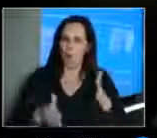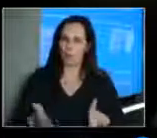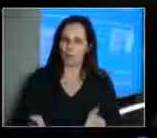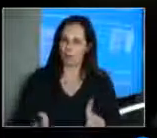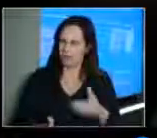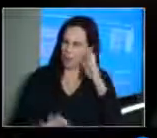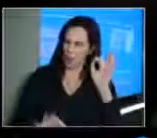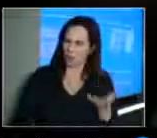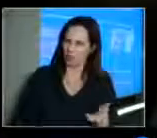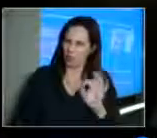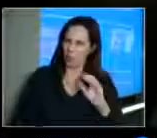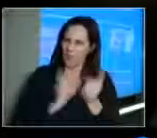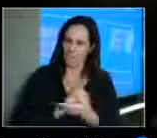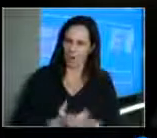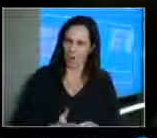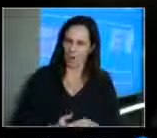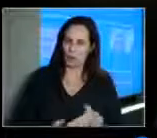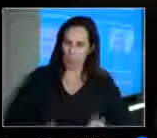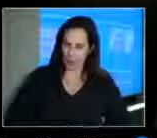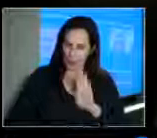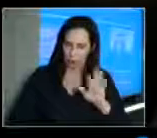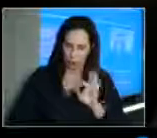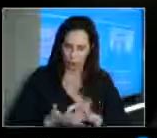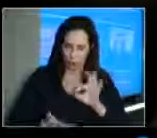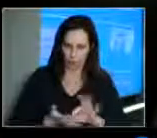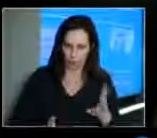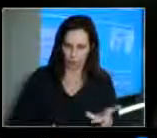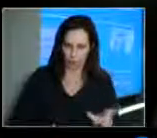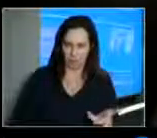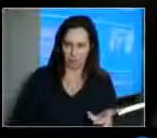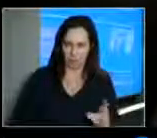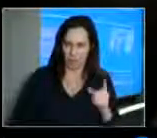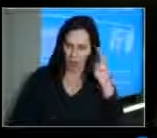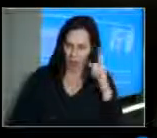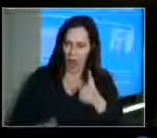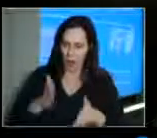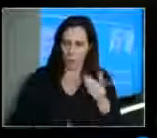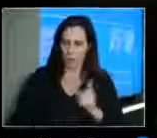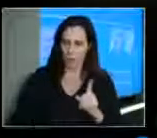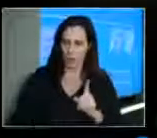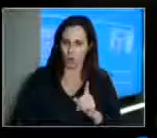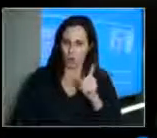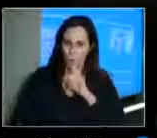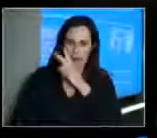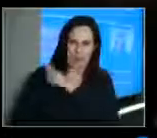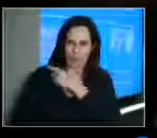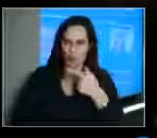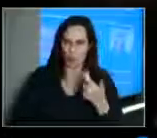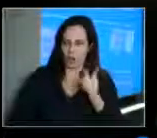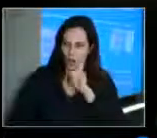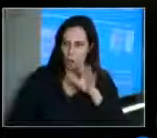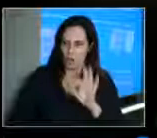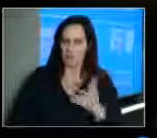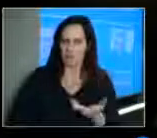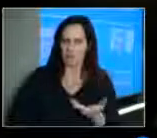מה ההיגיון? זה אמור להיות הפוך. יאיר נתניהו מצייץ מה שהבוט אומר, כל הרעיון גם שהבוט לא יהיה עם שם כמו קפטן ג'ורג', הוא יהיה עם שם